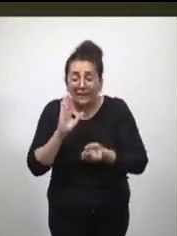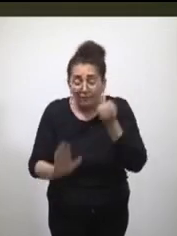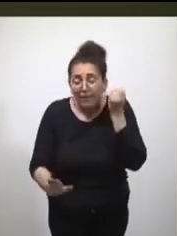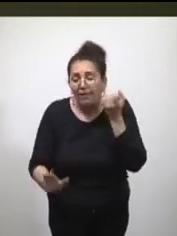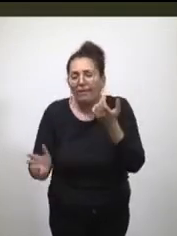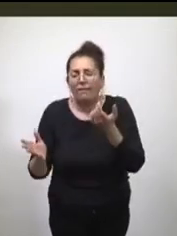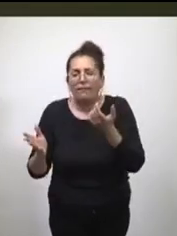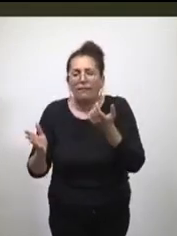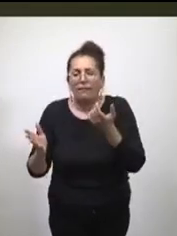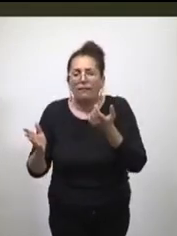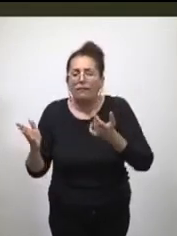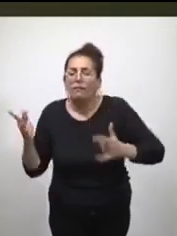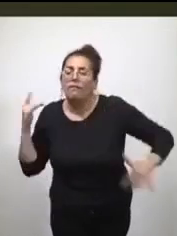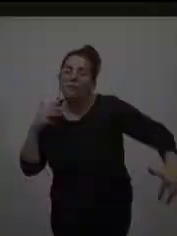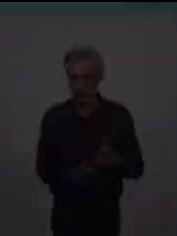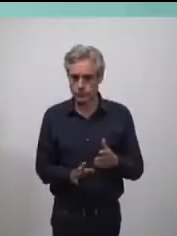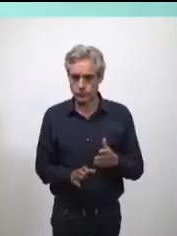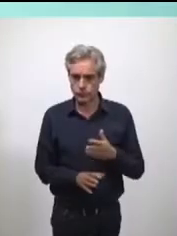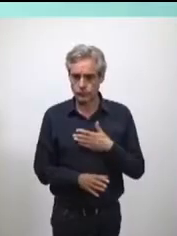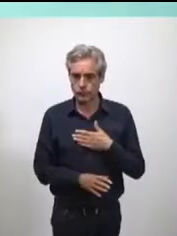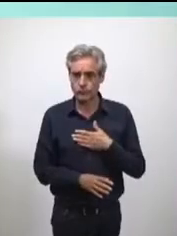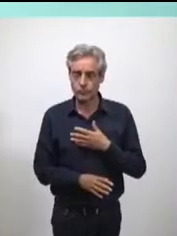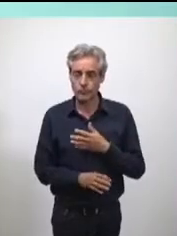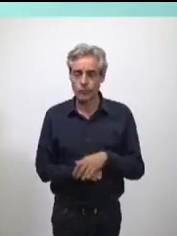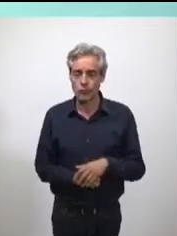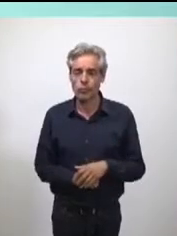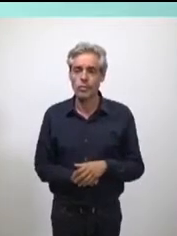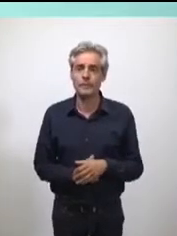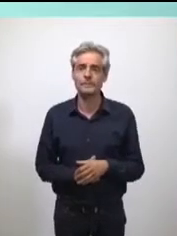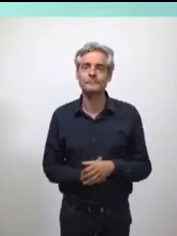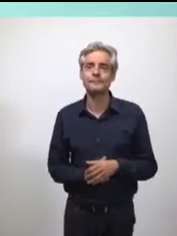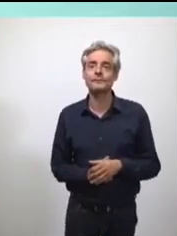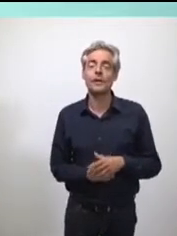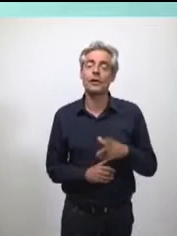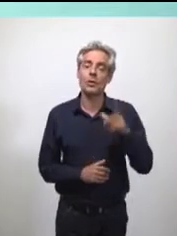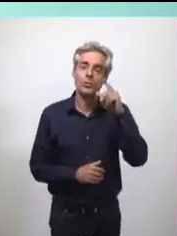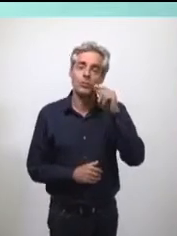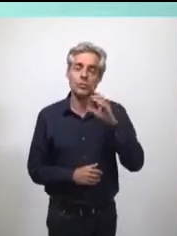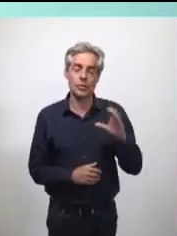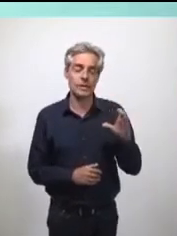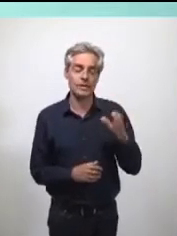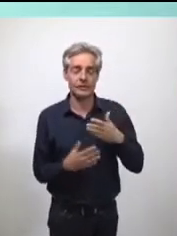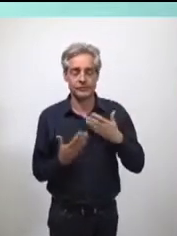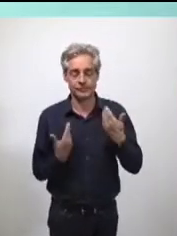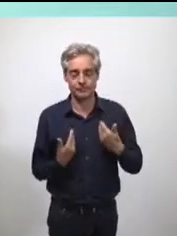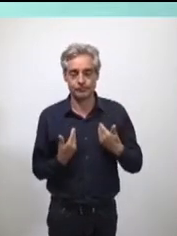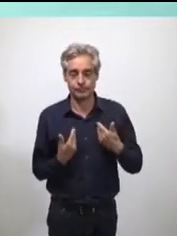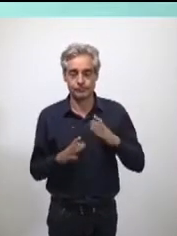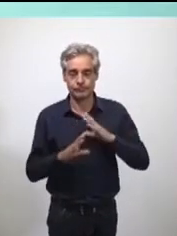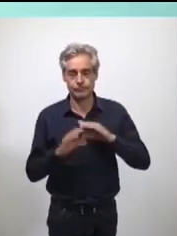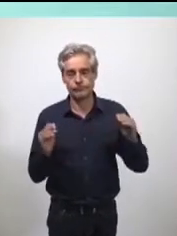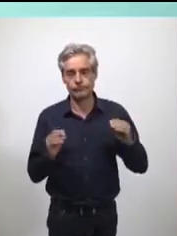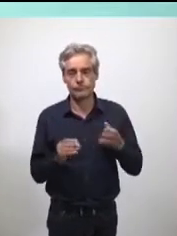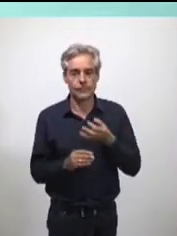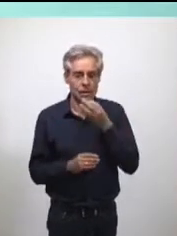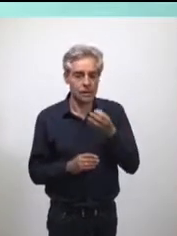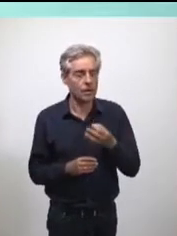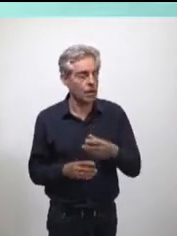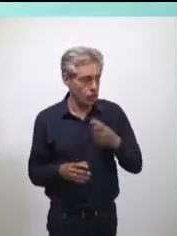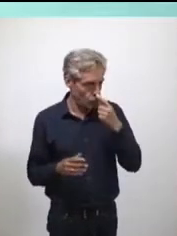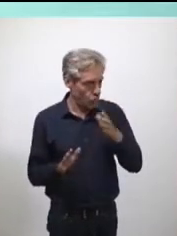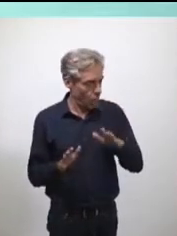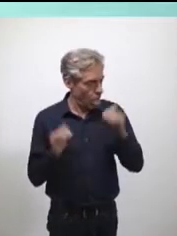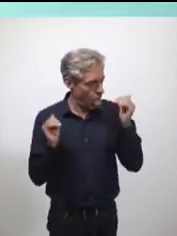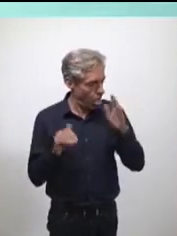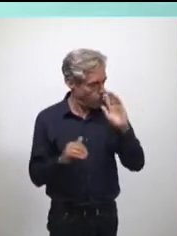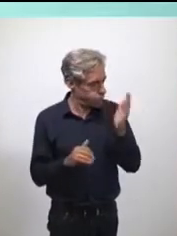réseau Natura 2000. Monsieur Cazenave, je vais rester calme. Arrêtez de parler de renoncement pour